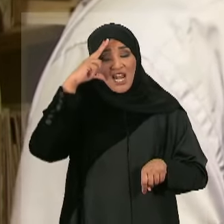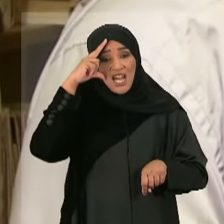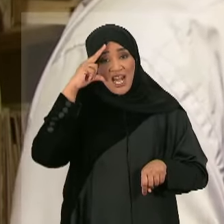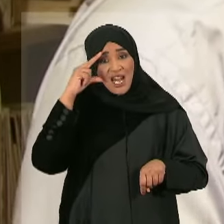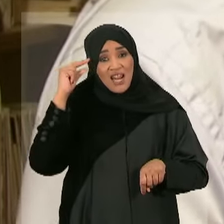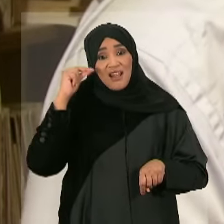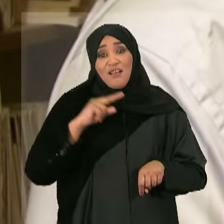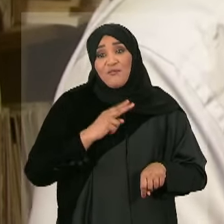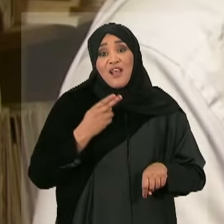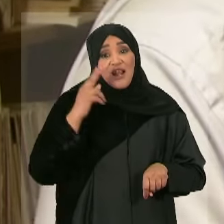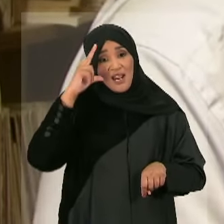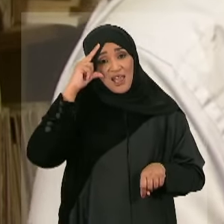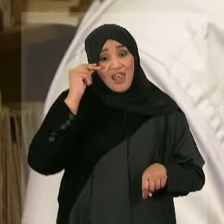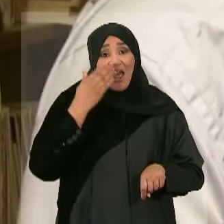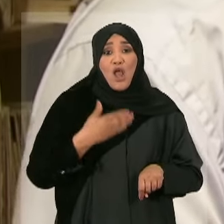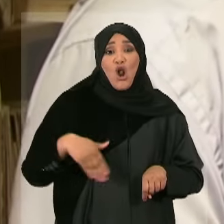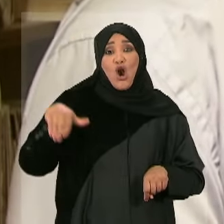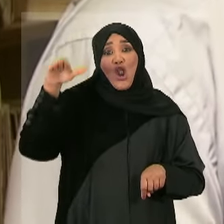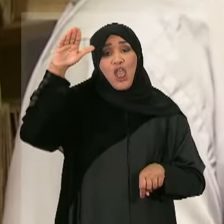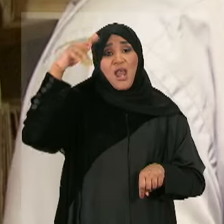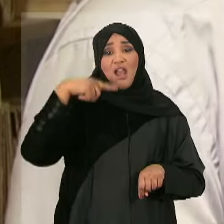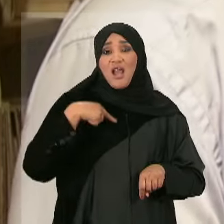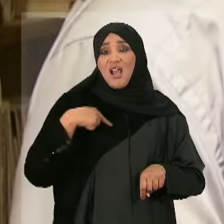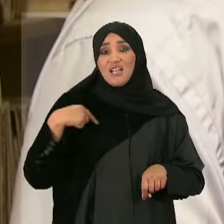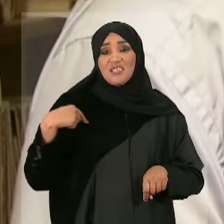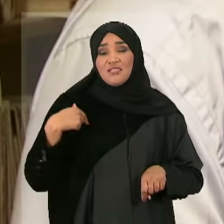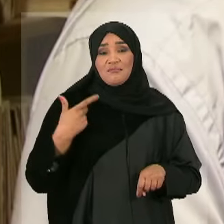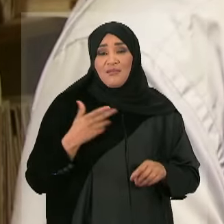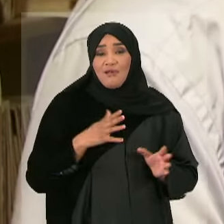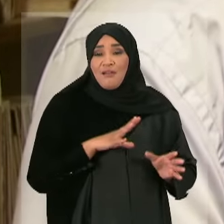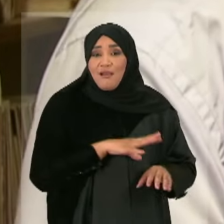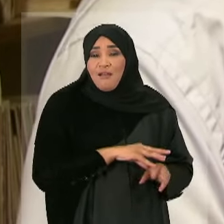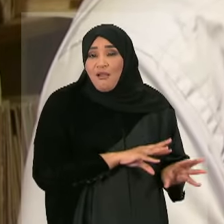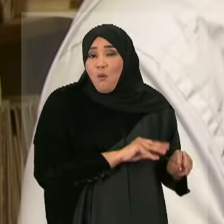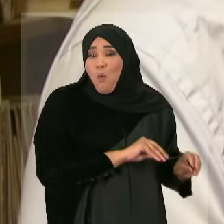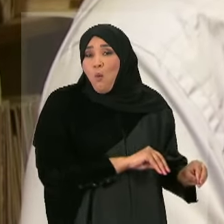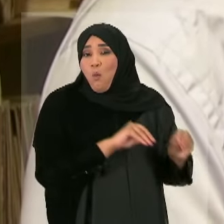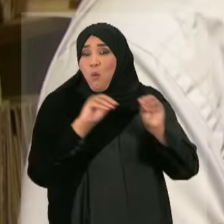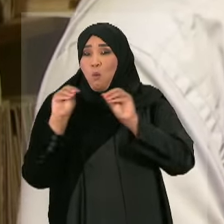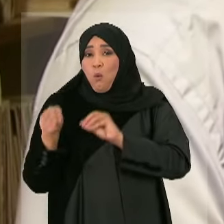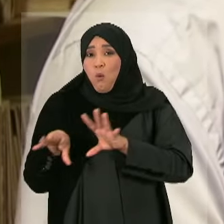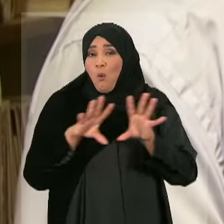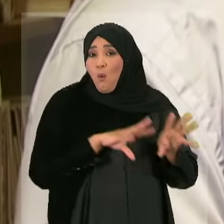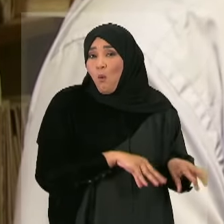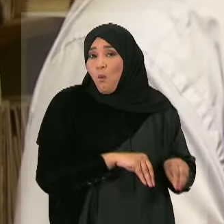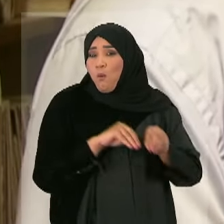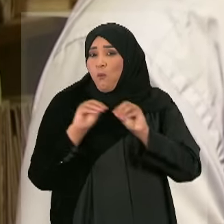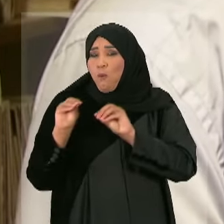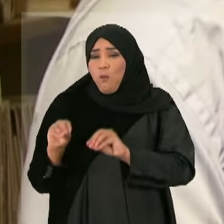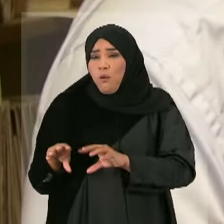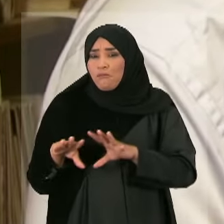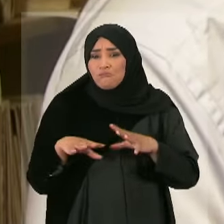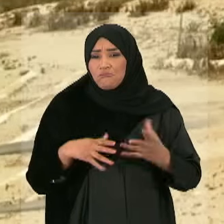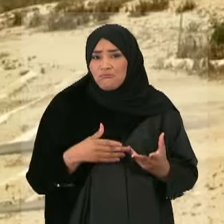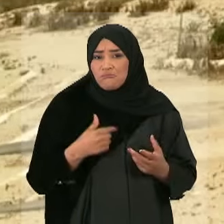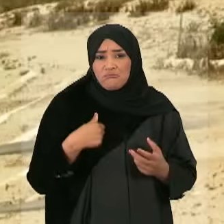نصرات عليت. نصرات عليت يعني بيقولوا إحنا بنقول الناصري العليا، هي نصرات عليت، هي لا هي مش الناصري